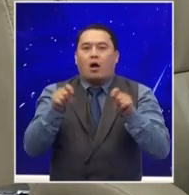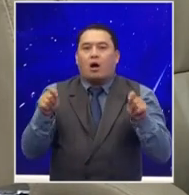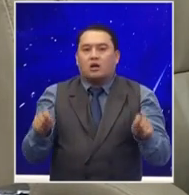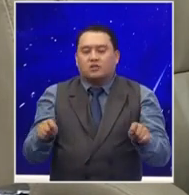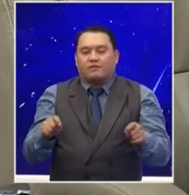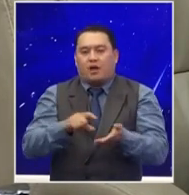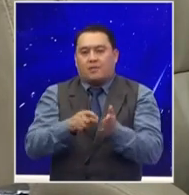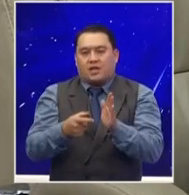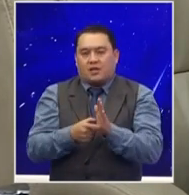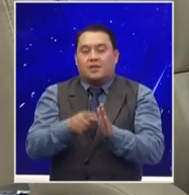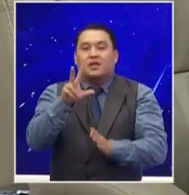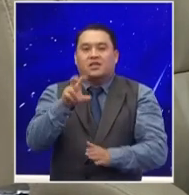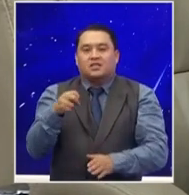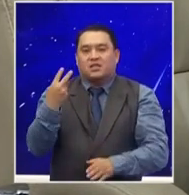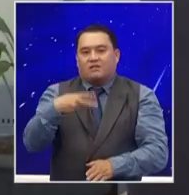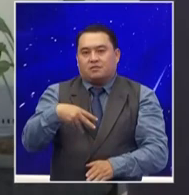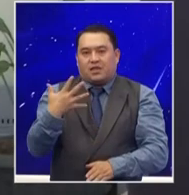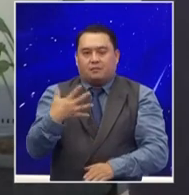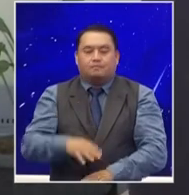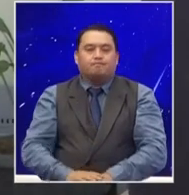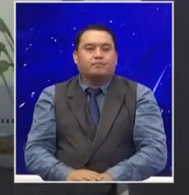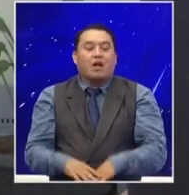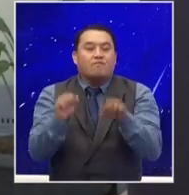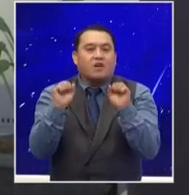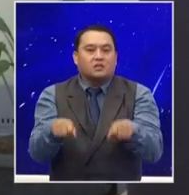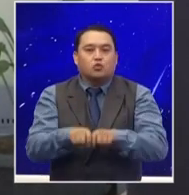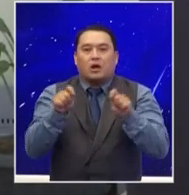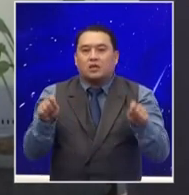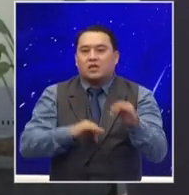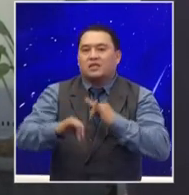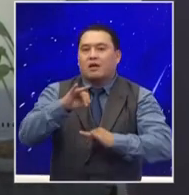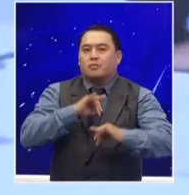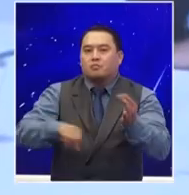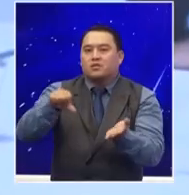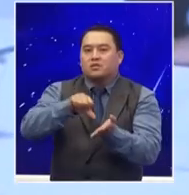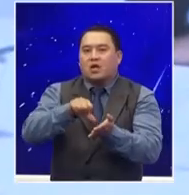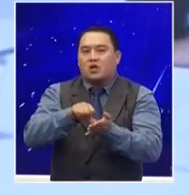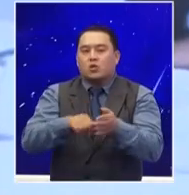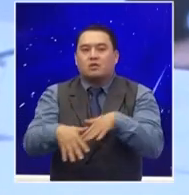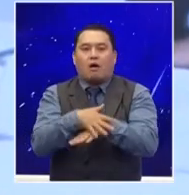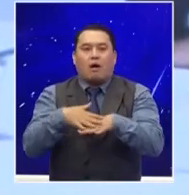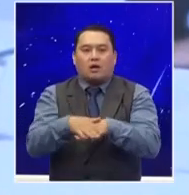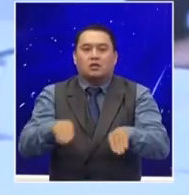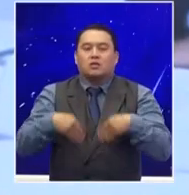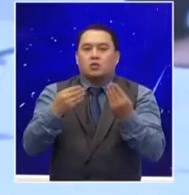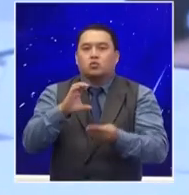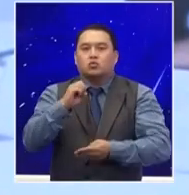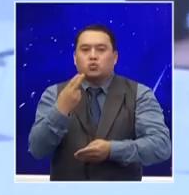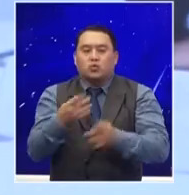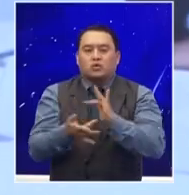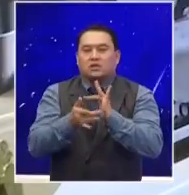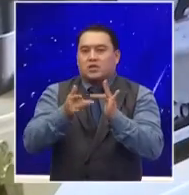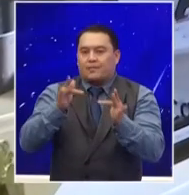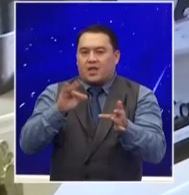open space 325. Возможность открытого диалога представителей власти и населения дают социальные сети.